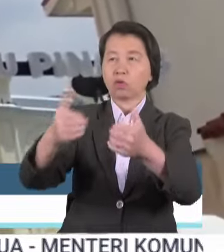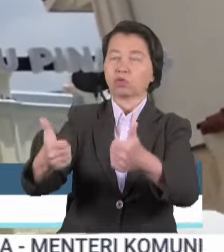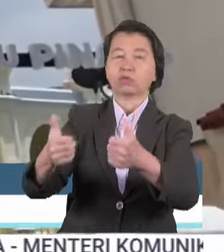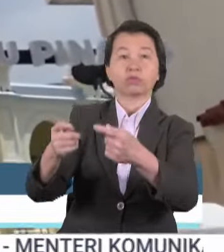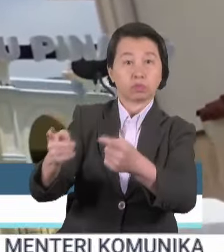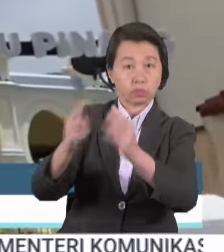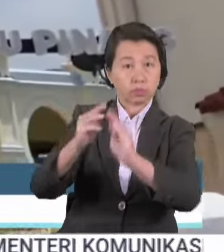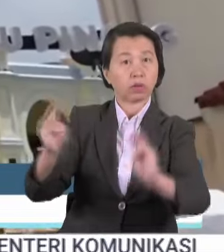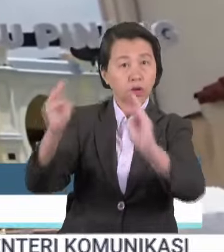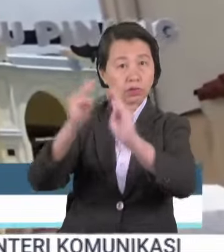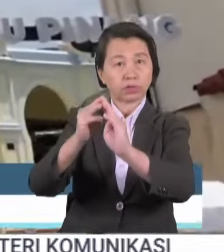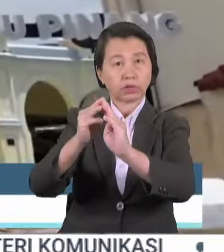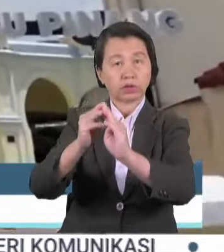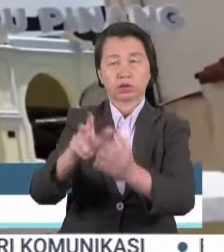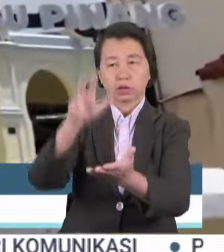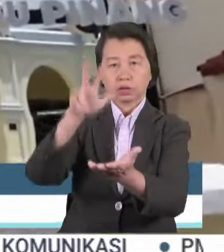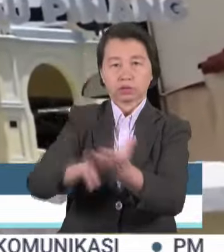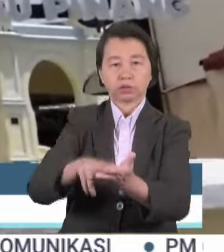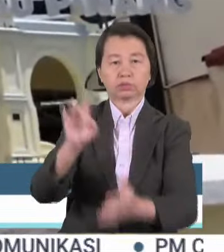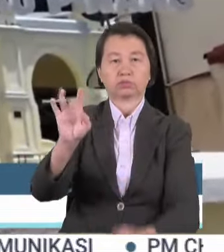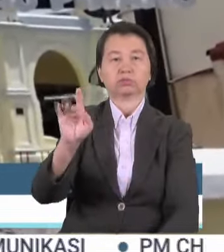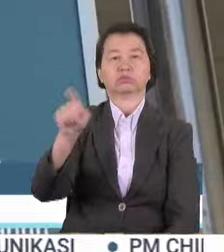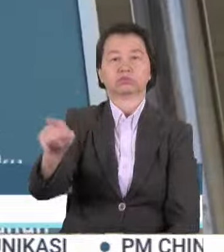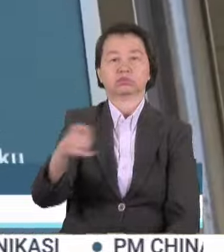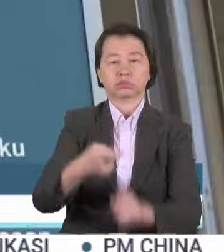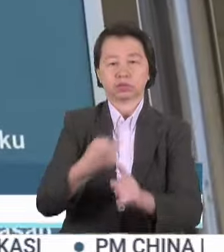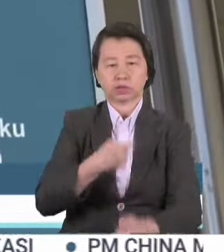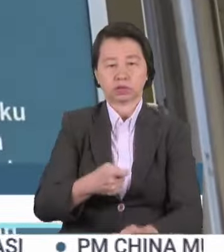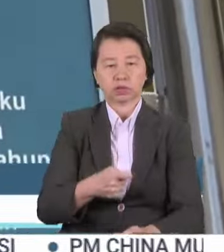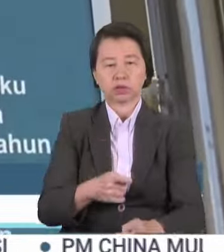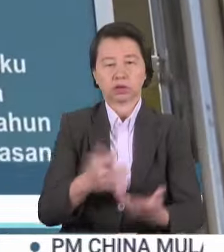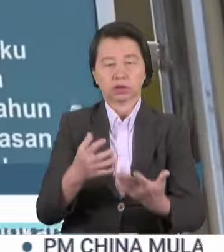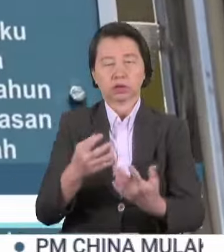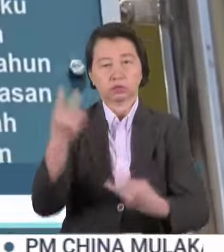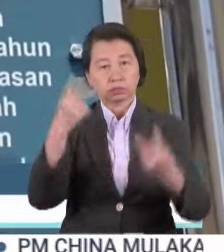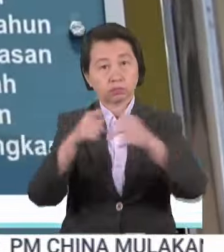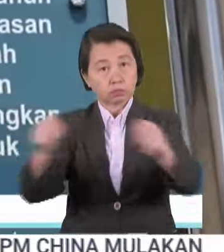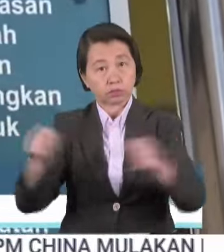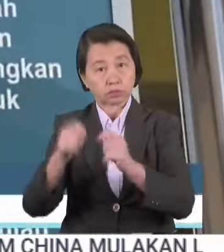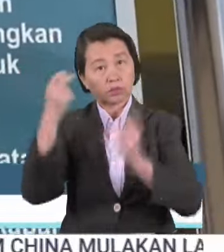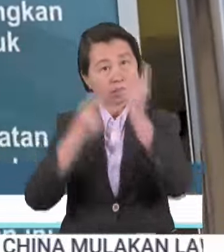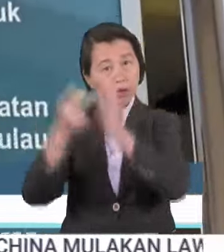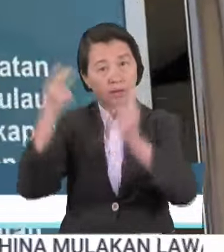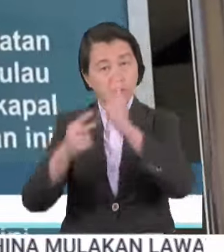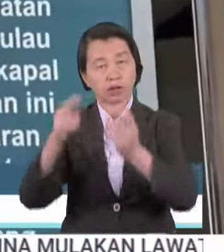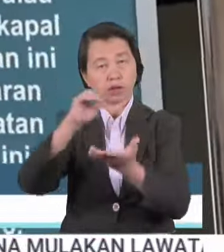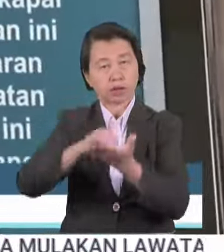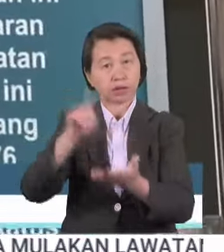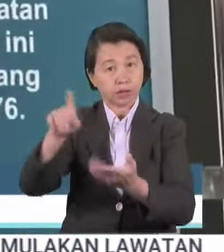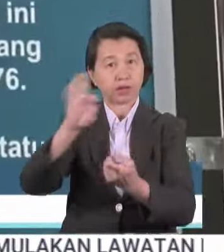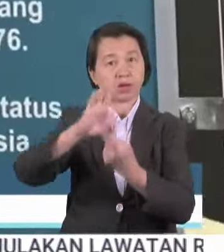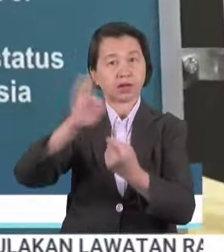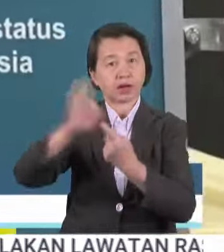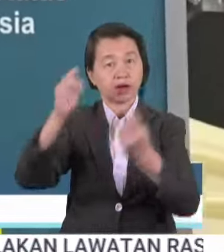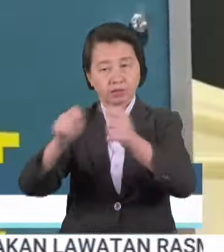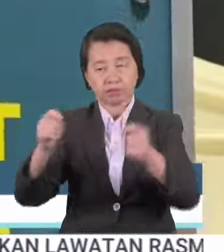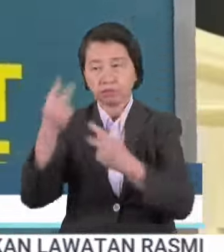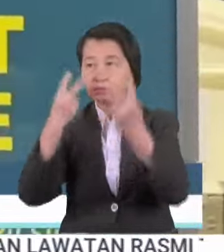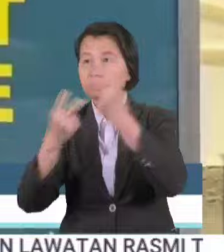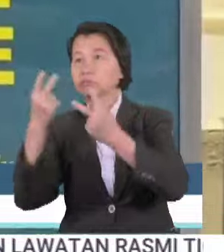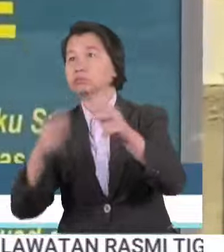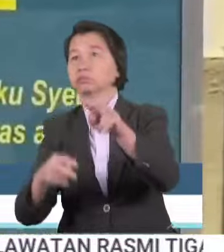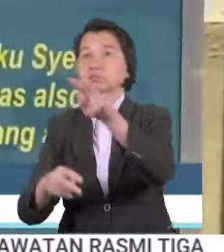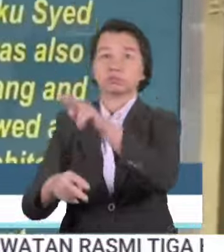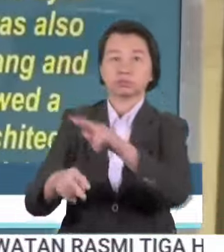waktu. Diiktiraf sebagai satu antara ratusan ikonik pelancongan di Pulau Mutiara, Masjid Melayu